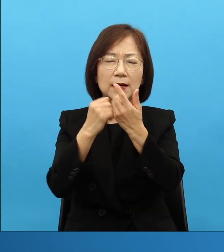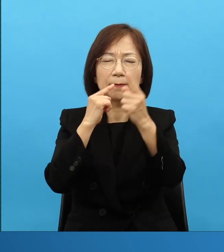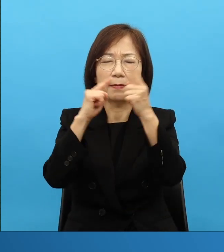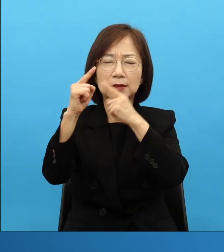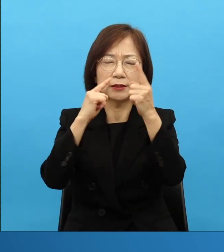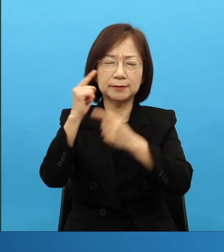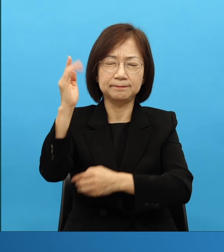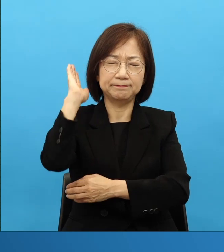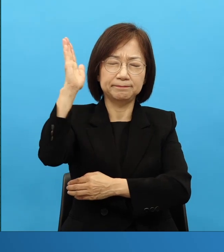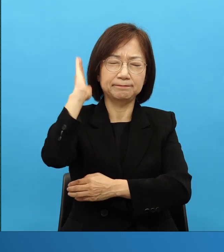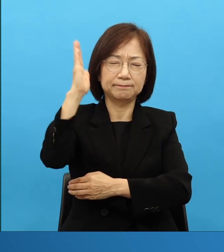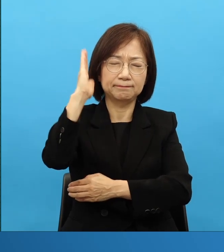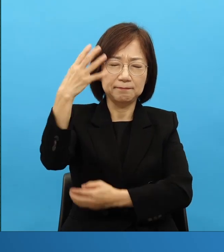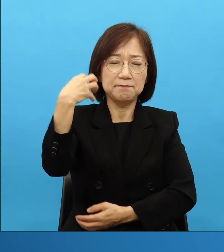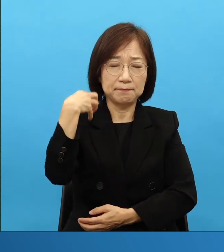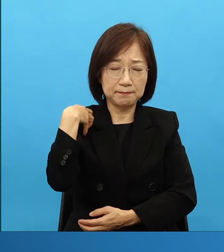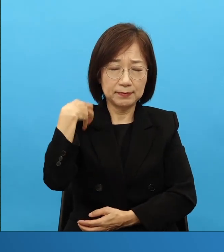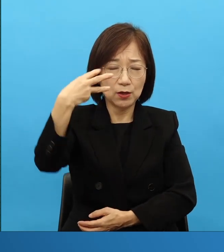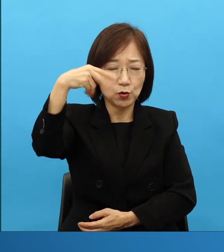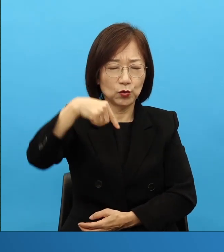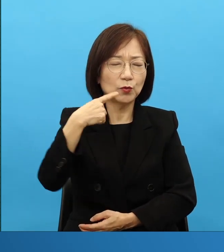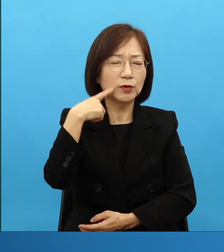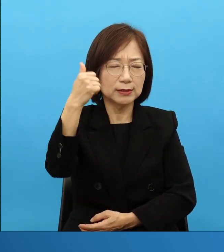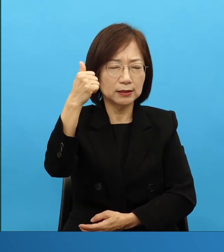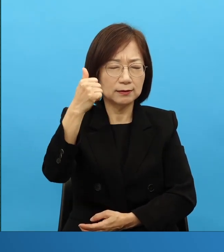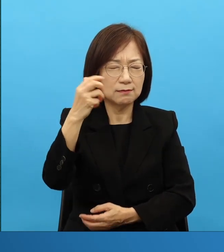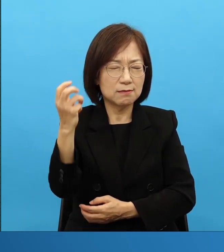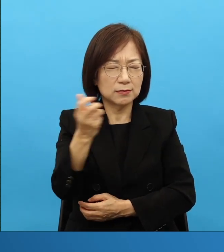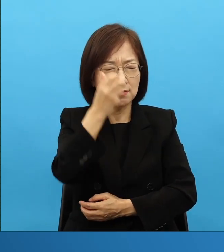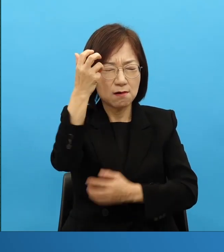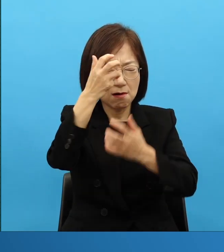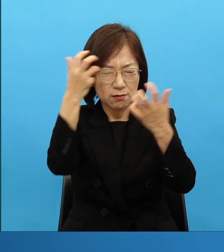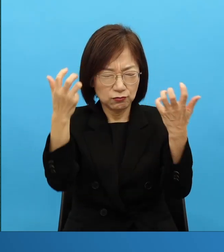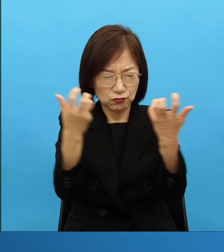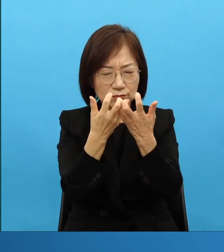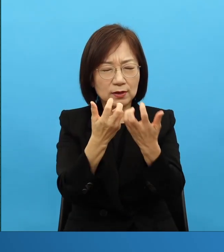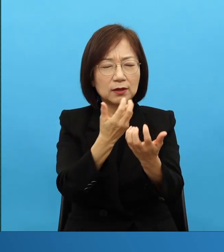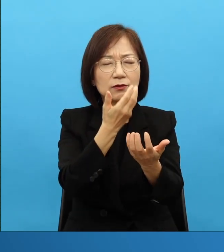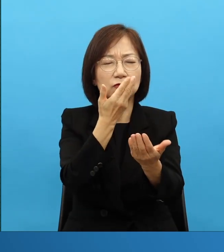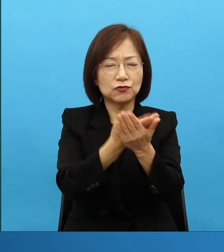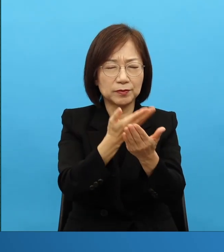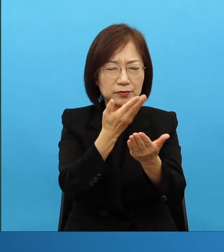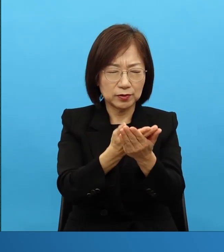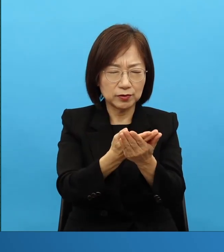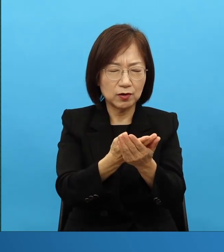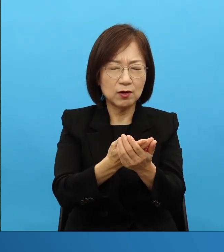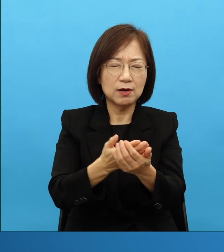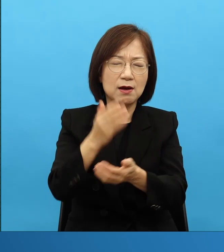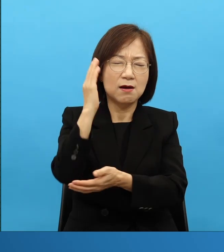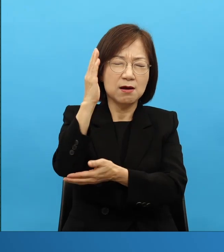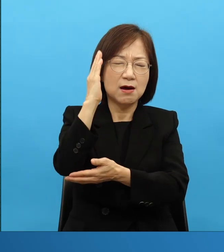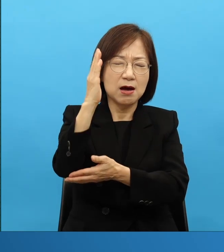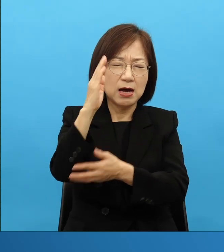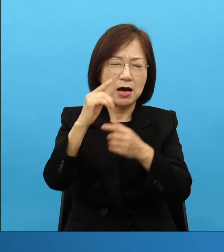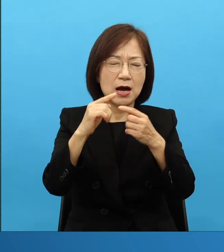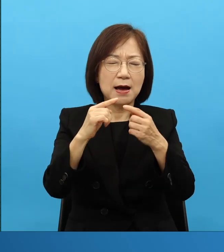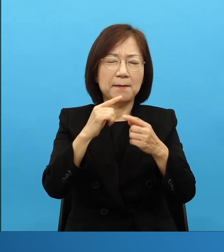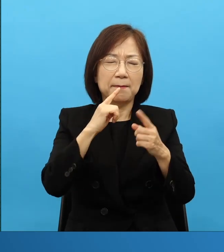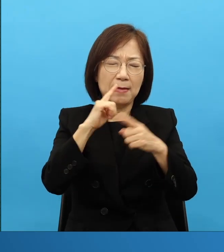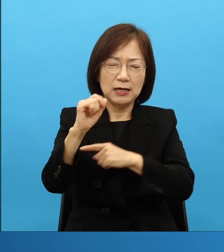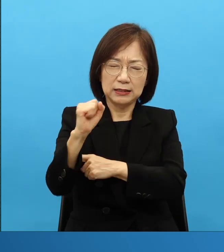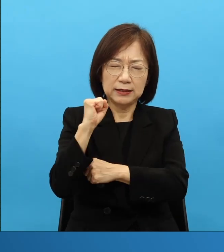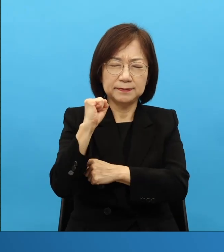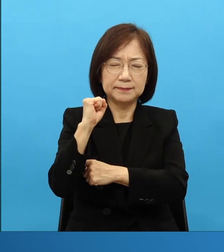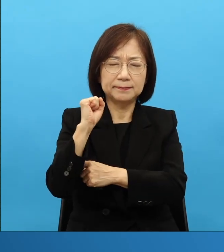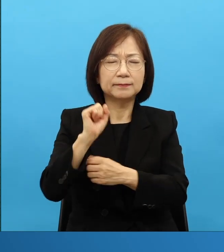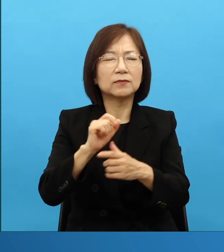목사님에게 권능의 두루마리를 입혀주시고 선지자의 혈을 허락하옵소서. To Reverend Yu Guangsu, who speaks the